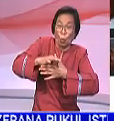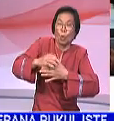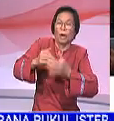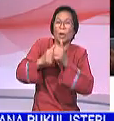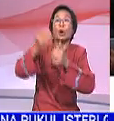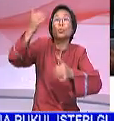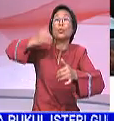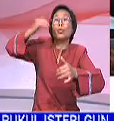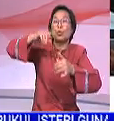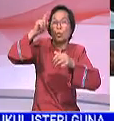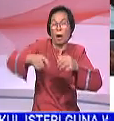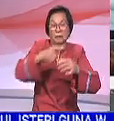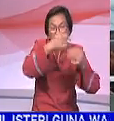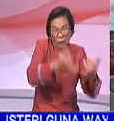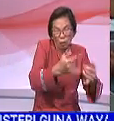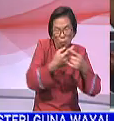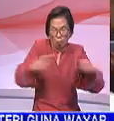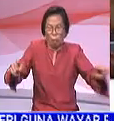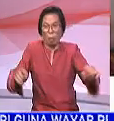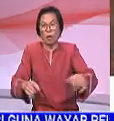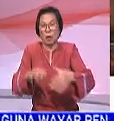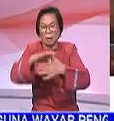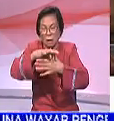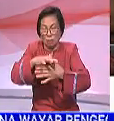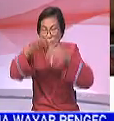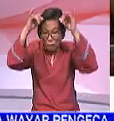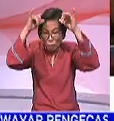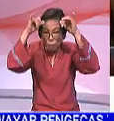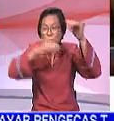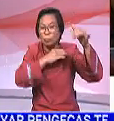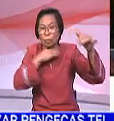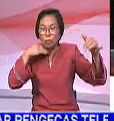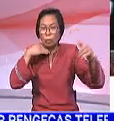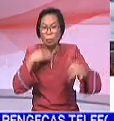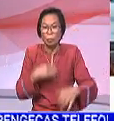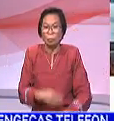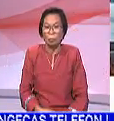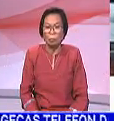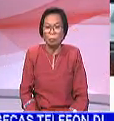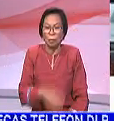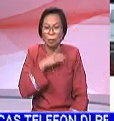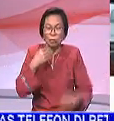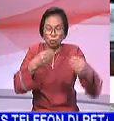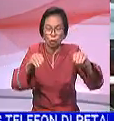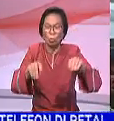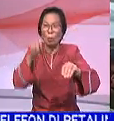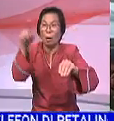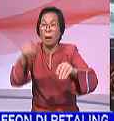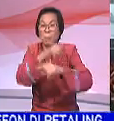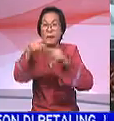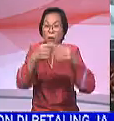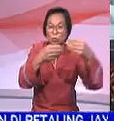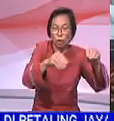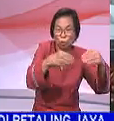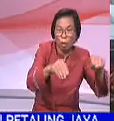lah mungkinnya dari segi pakai masuk ke lembu daripada seberai tu memang tak boleh dah payah dah. Lepas tu lembu orang jual harga apa dia pun mahal. Jadi apabila kita